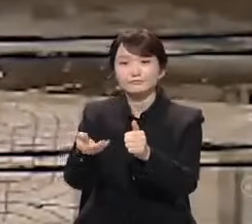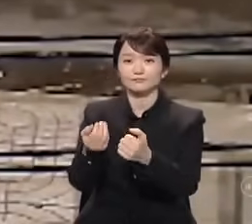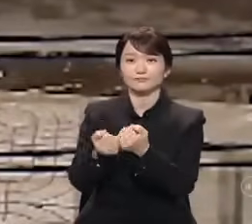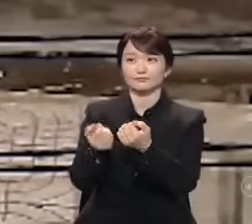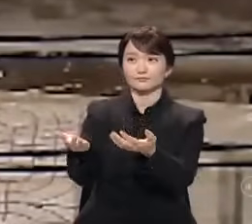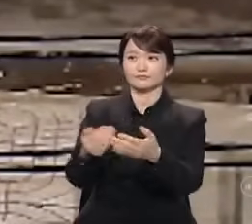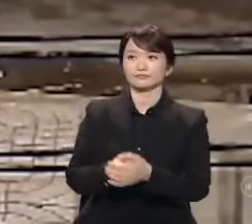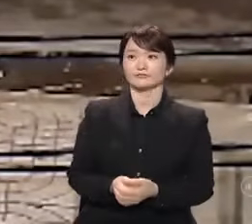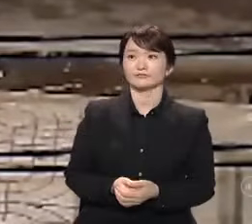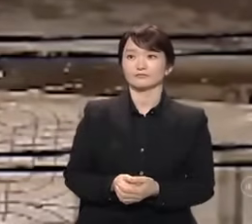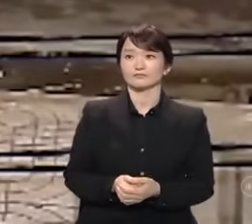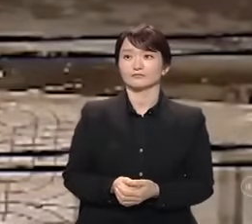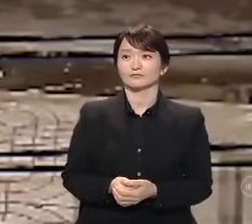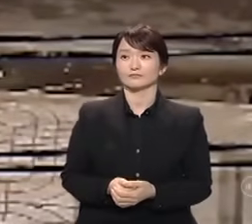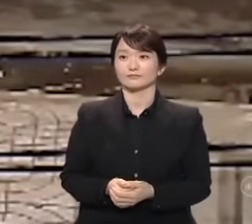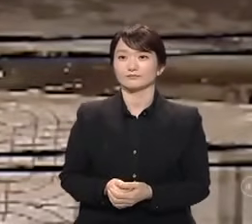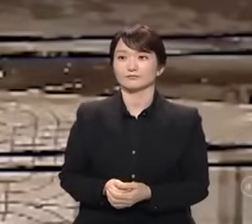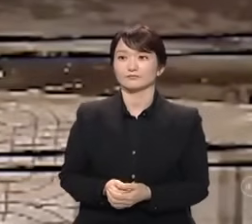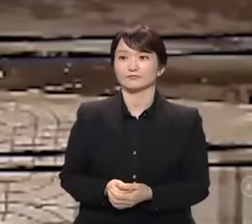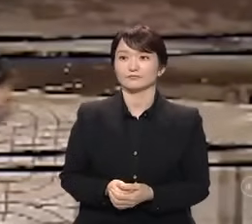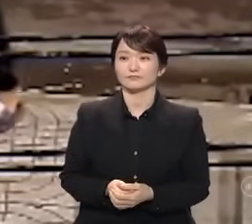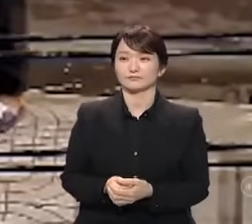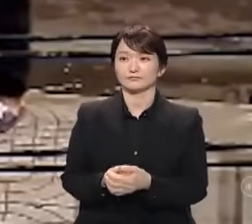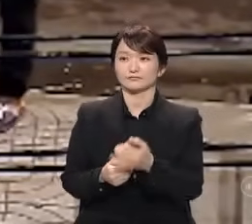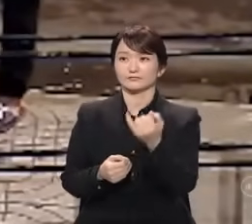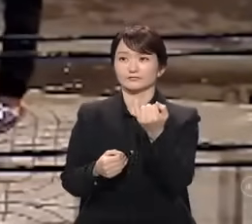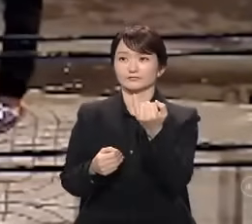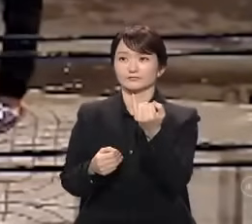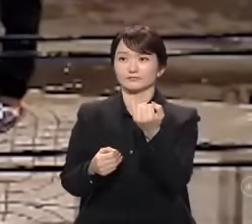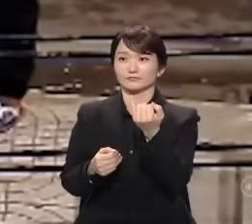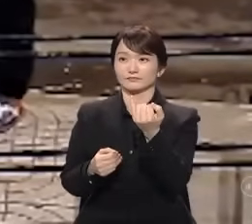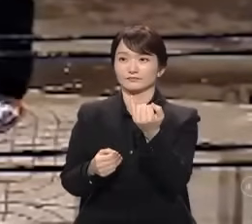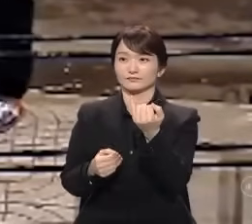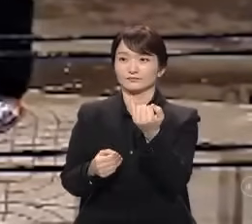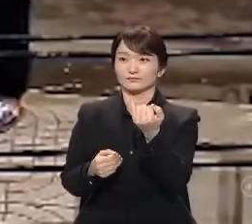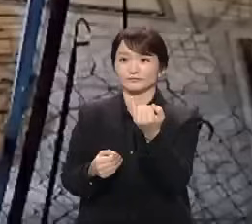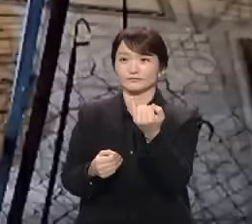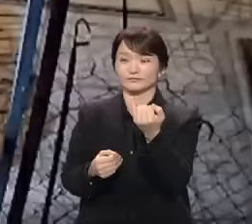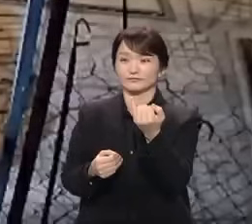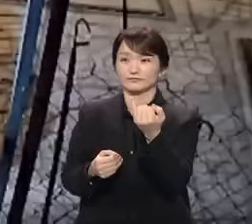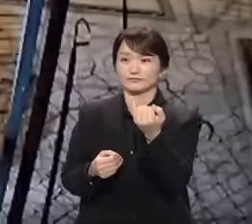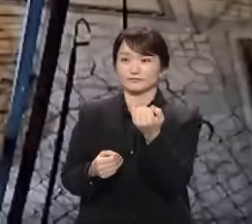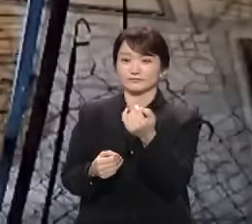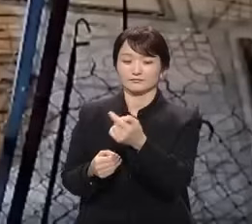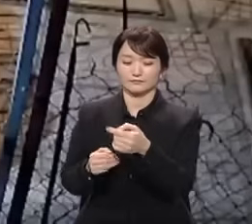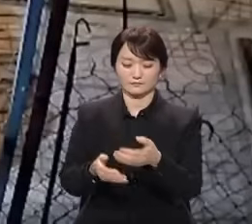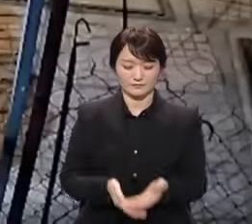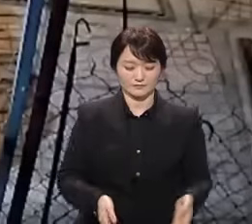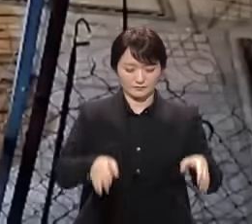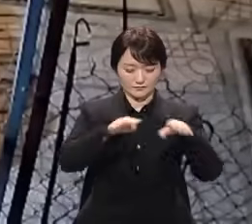설명을 하는데 근데 여성이 꽃다발을 담을 쇼핑백을 가지러 간 사이에